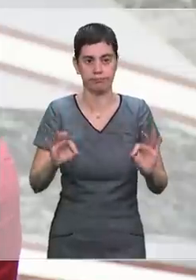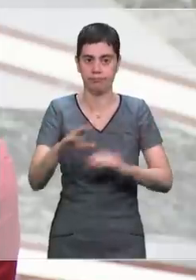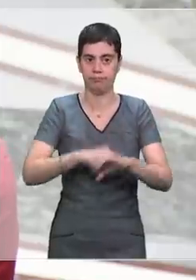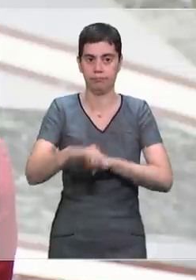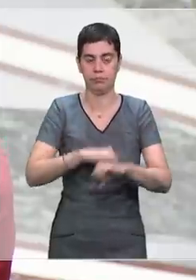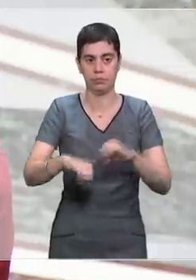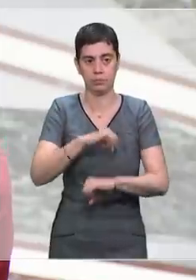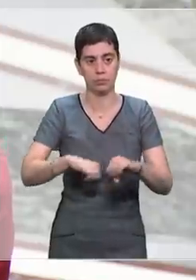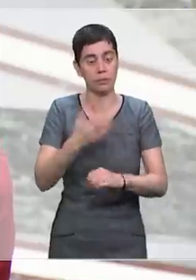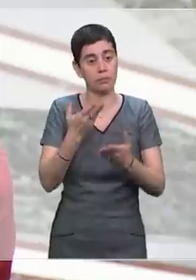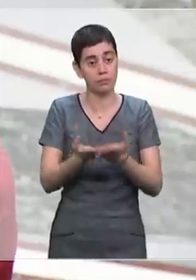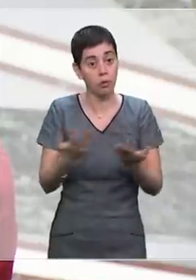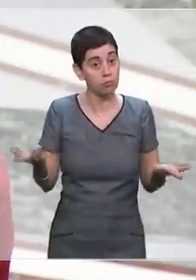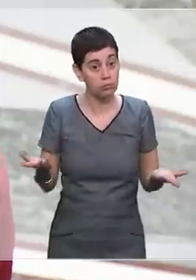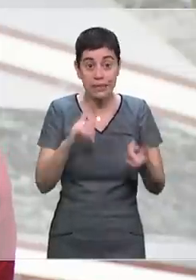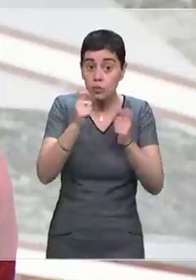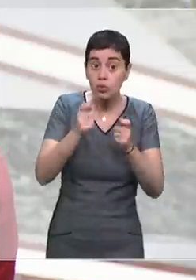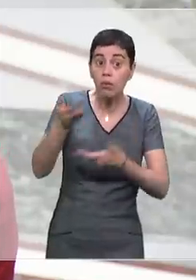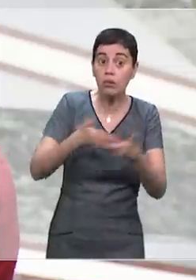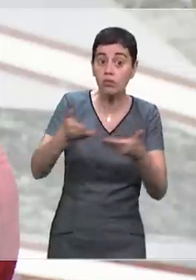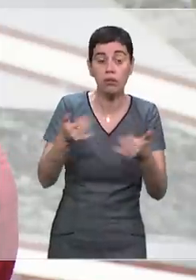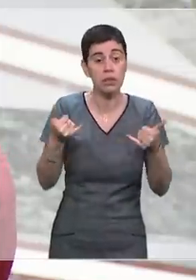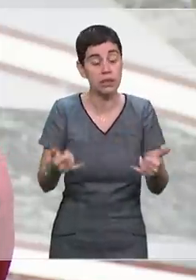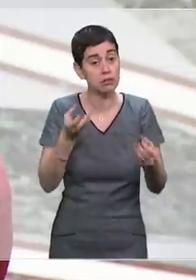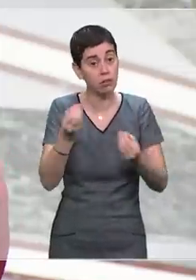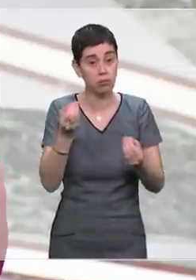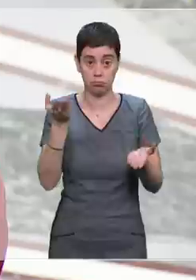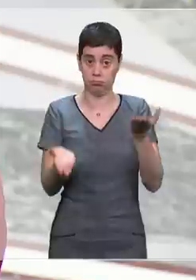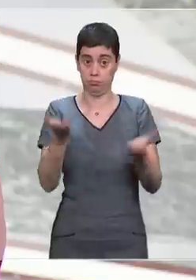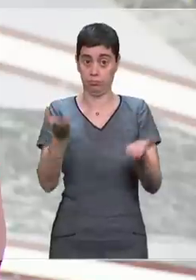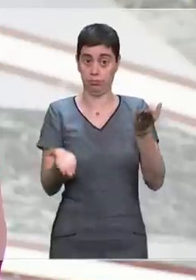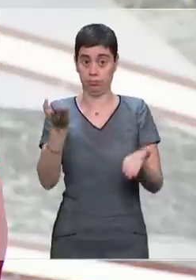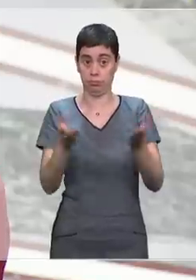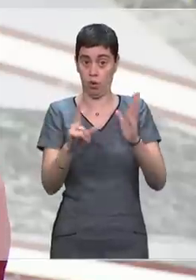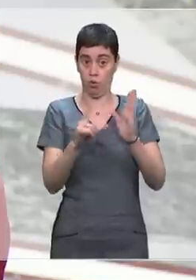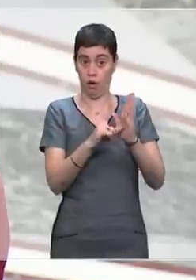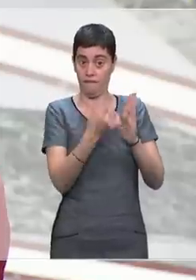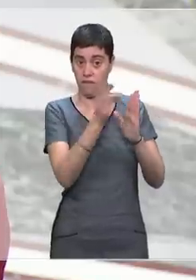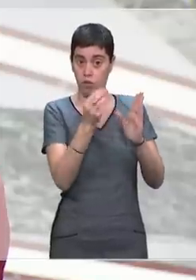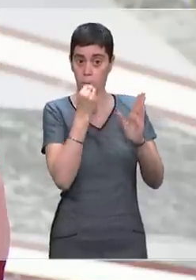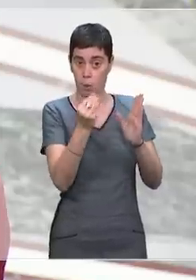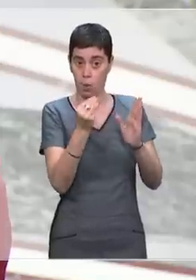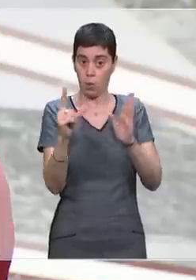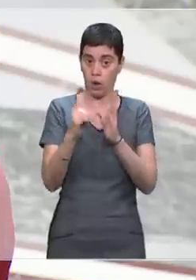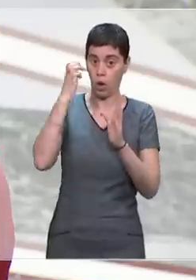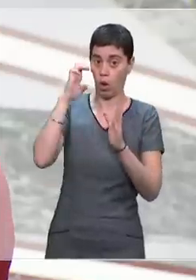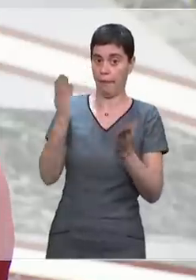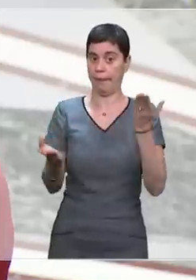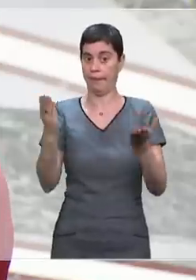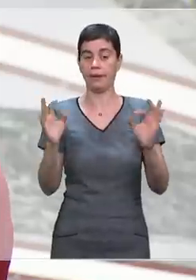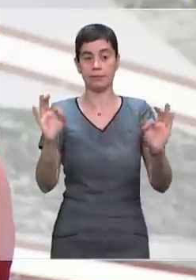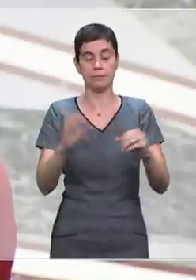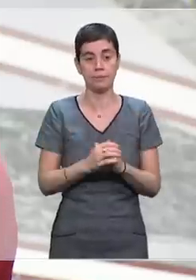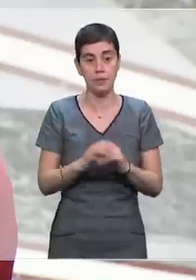menées au sein de cette Assemblée avaient permis de trouver cet équilibre pour notre législation nationale. Nous pouvons aller plus loin